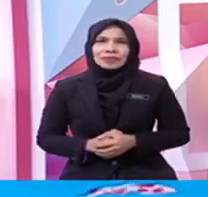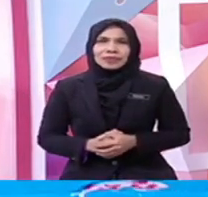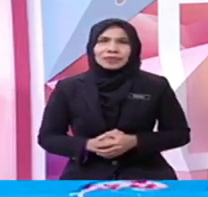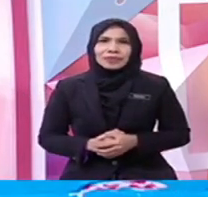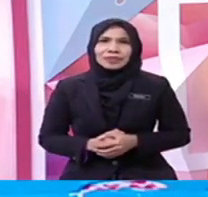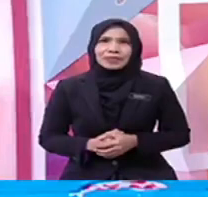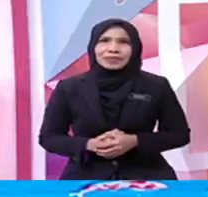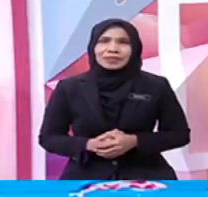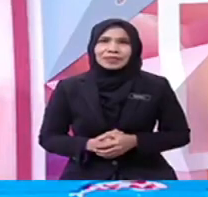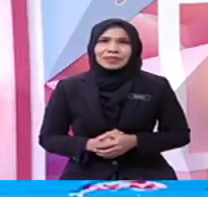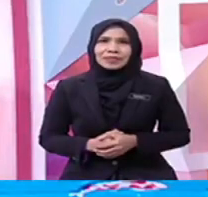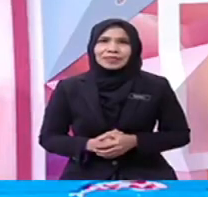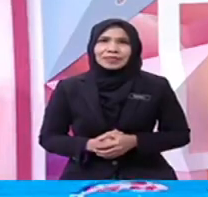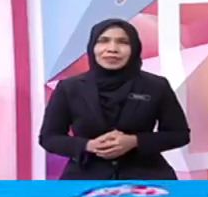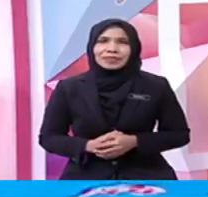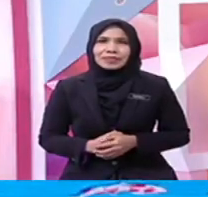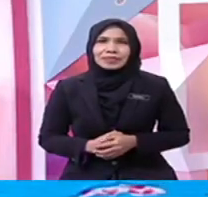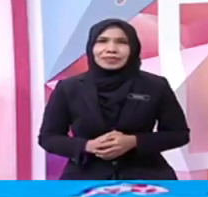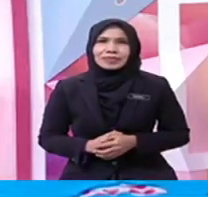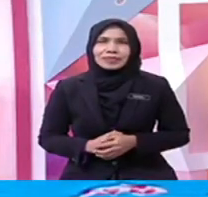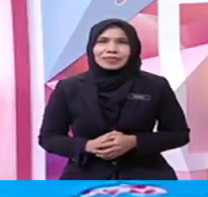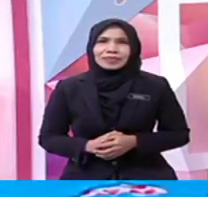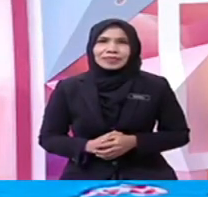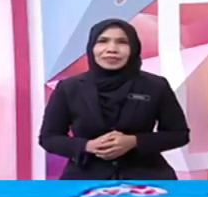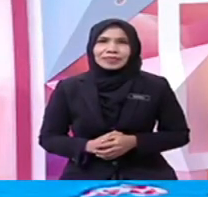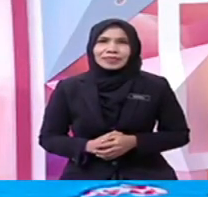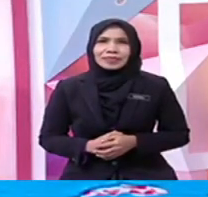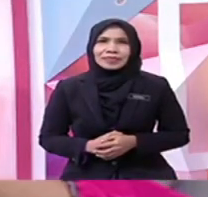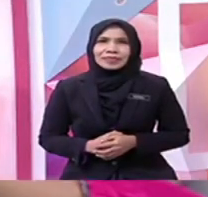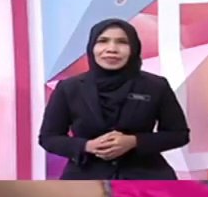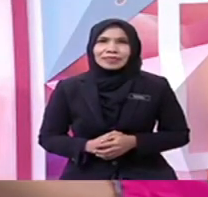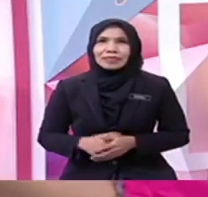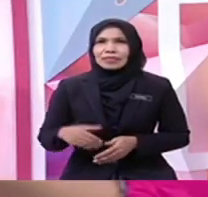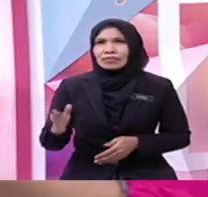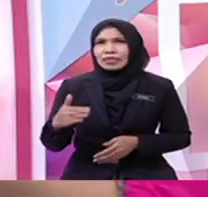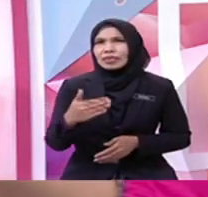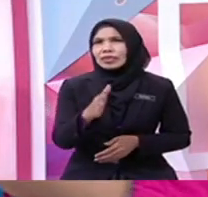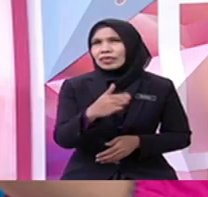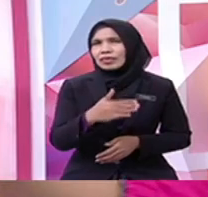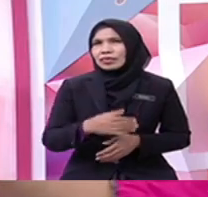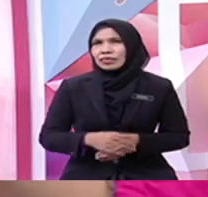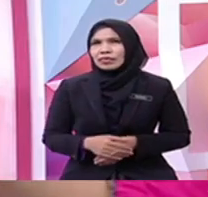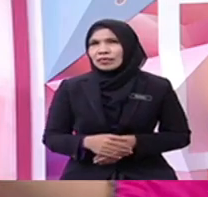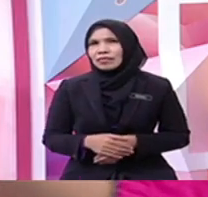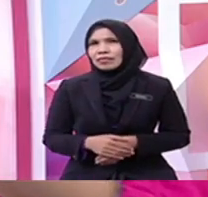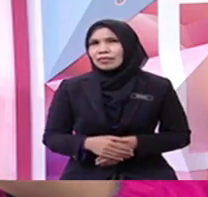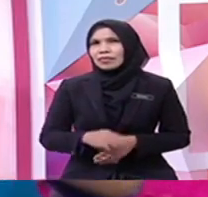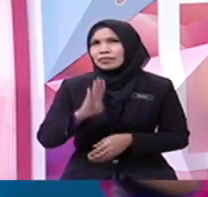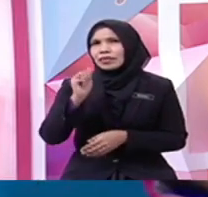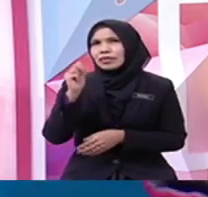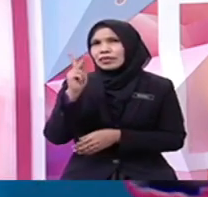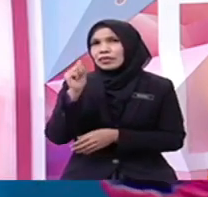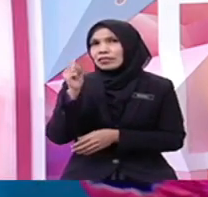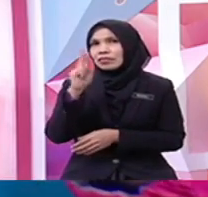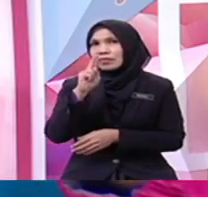Hai yang ketiga cekgu oke ha ha ikan bakal ikan-ikan